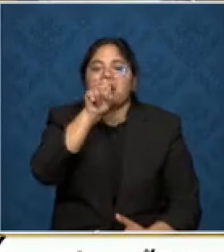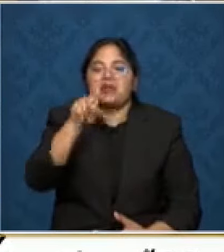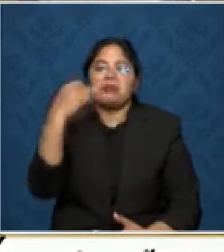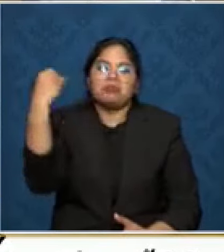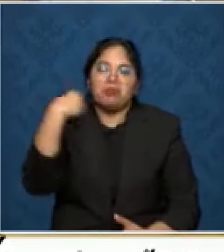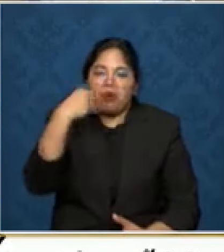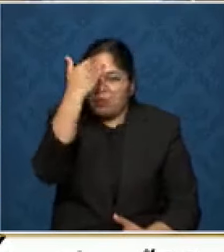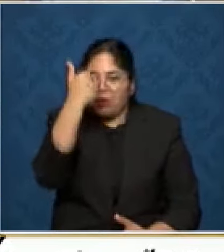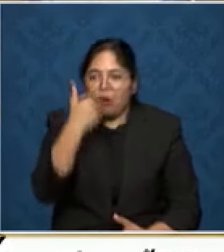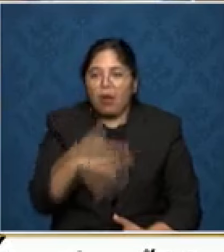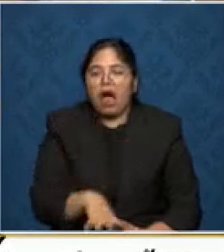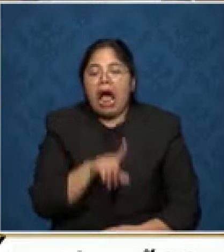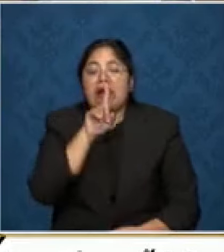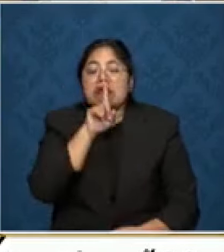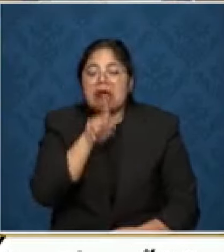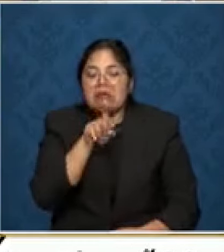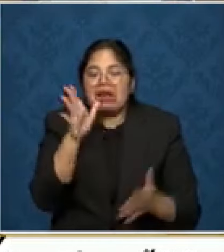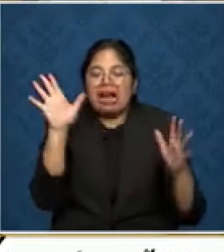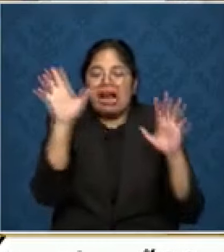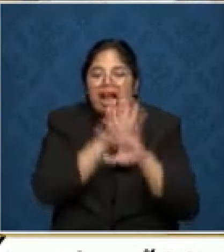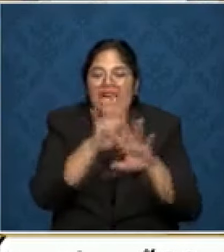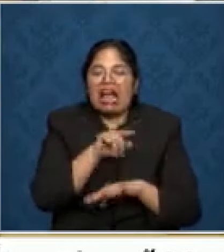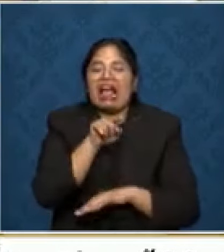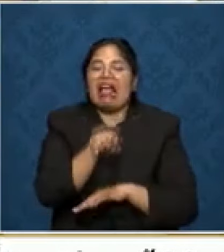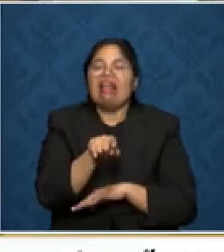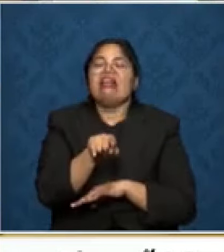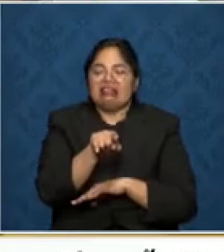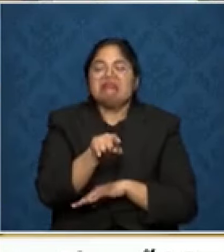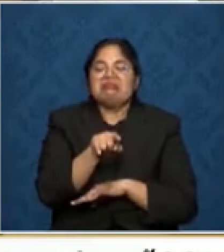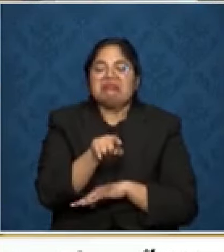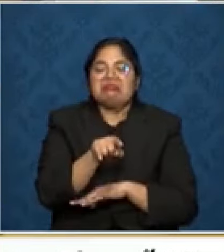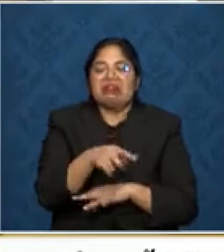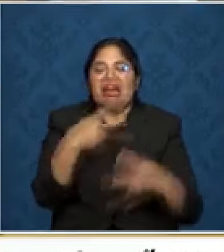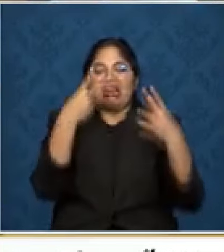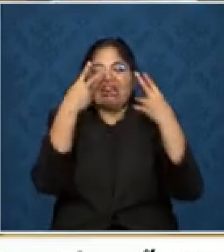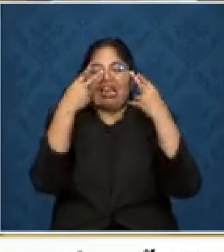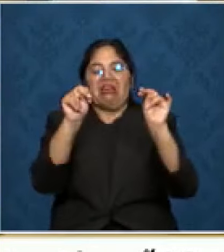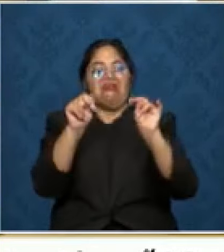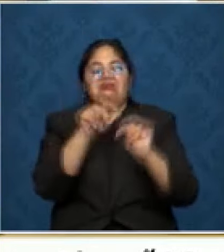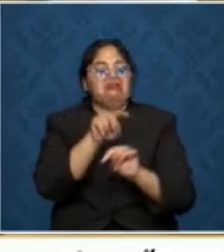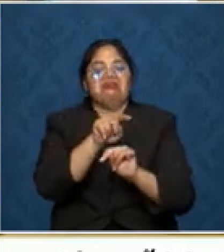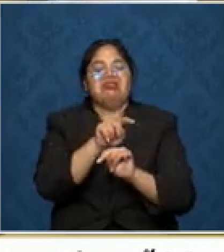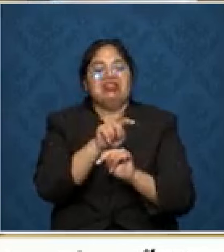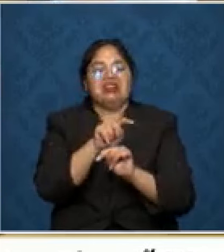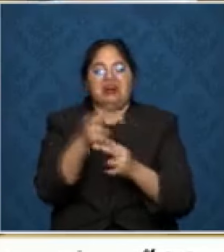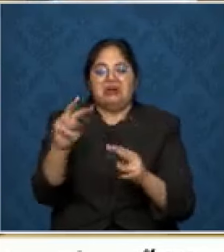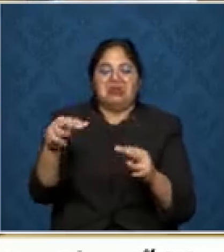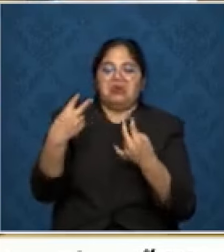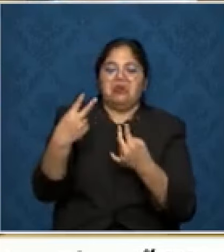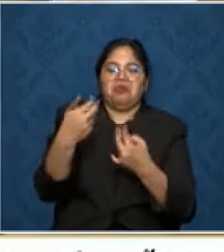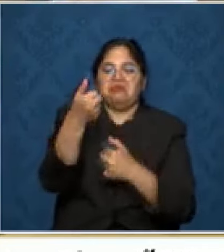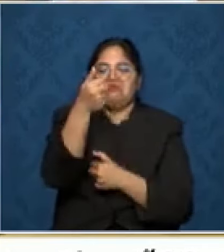เป็นคำถามดครดิตนายกรัฐมนตรีโดยตรงและส่งผลต่อการ